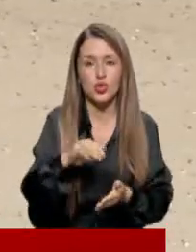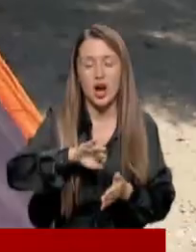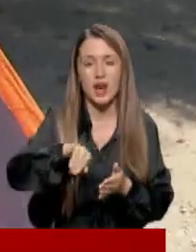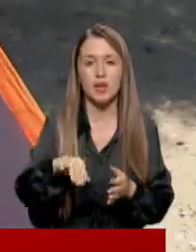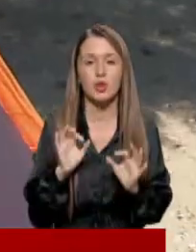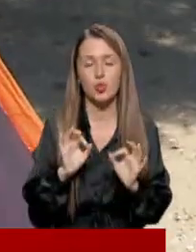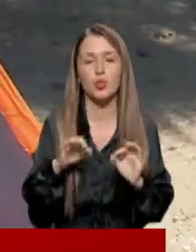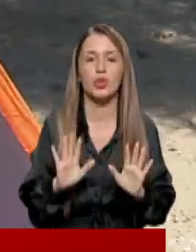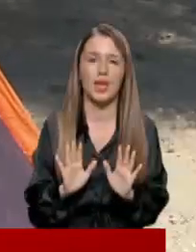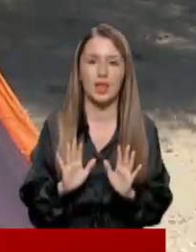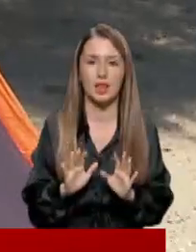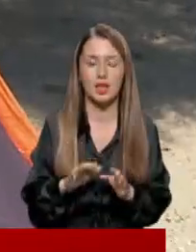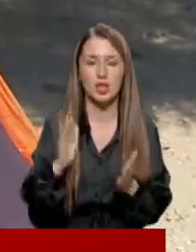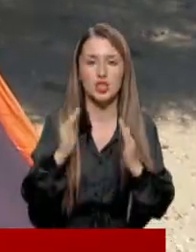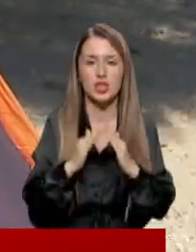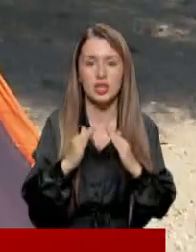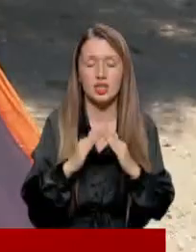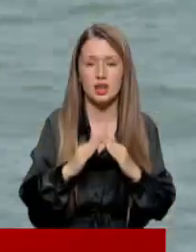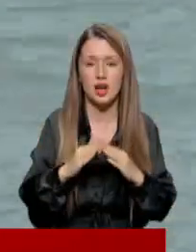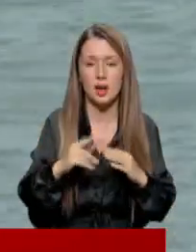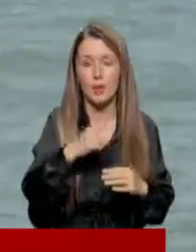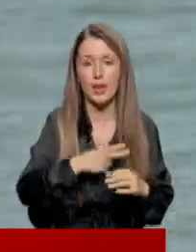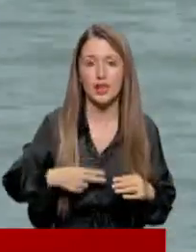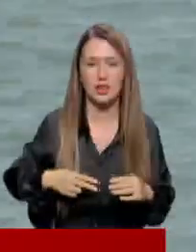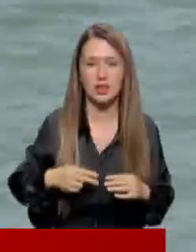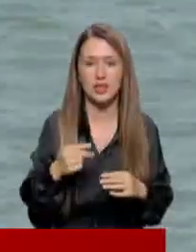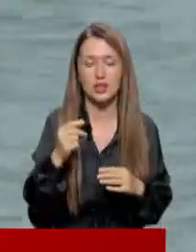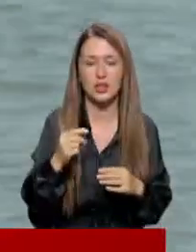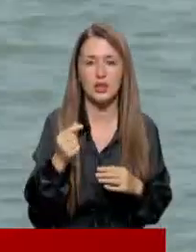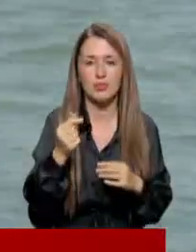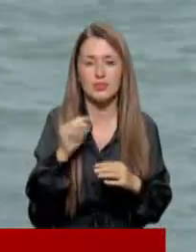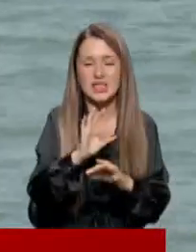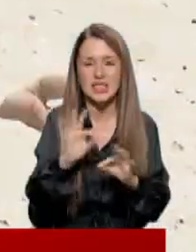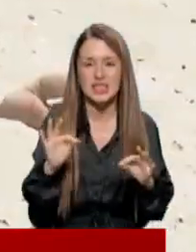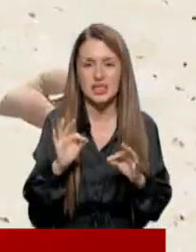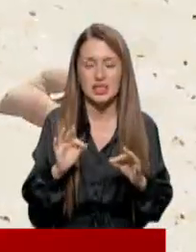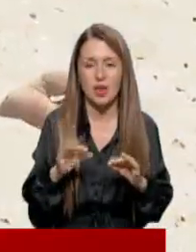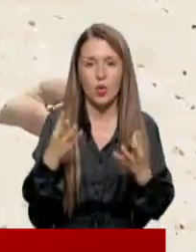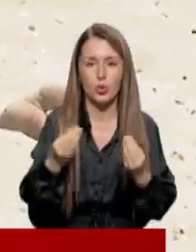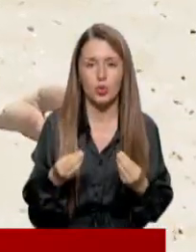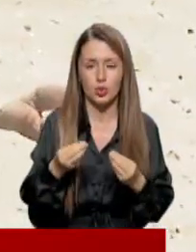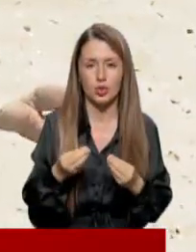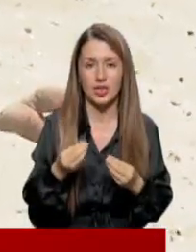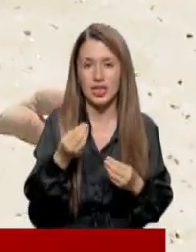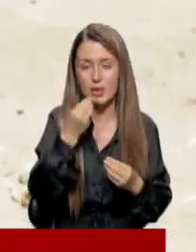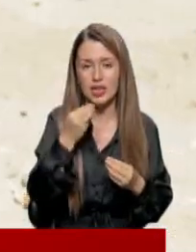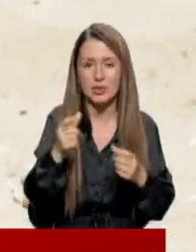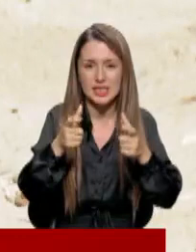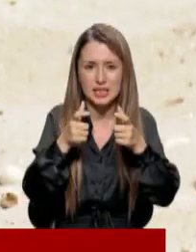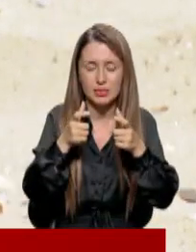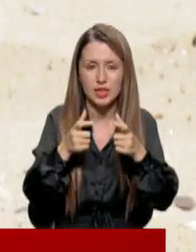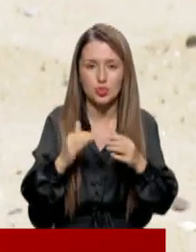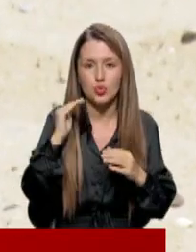için mümkün değil. Çadırlar artık belediyelerin ücretsiz halk plajlarına kuruluyor. Yemekleri ise bir simit, yanına da en